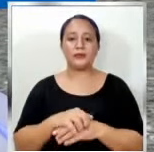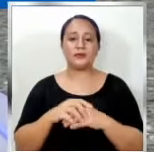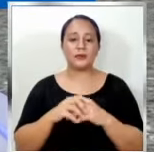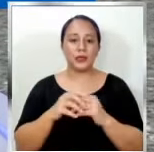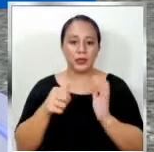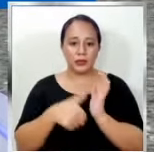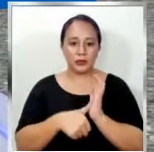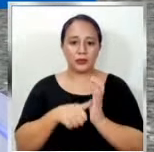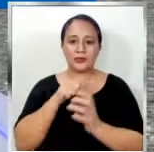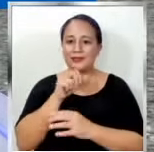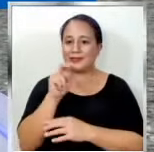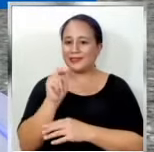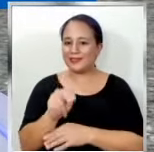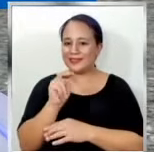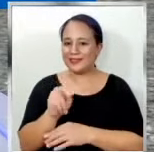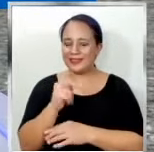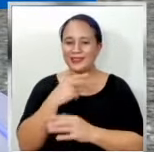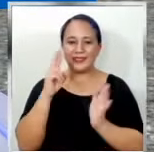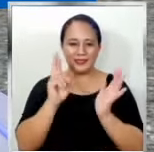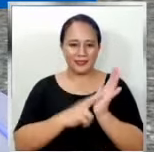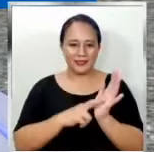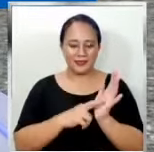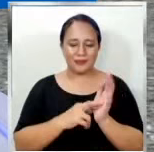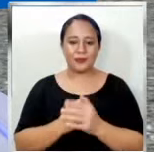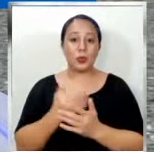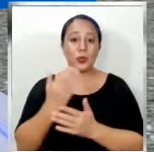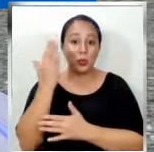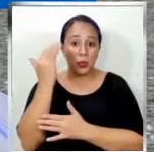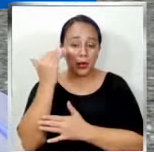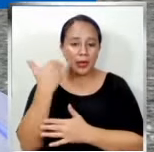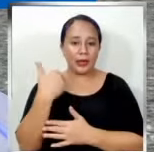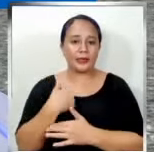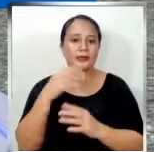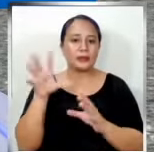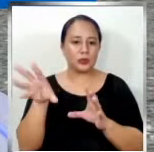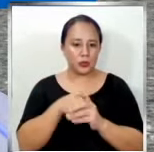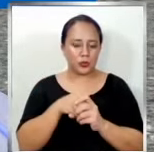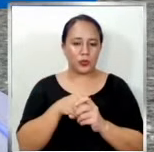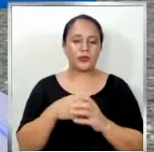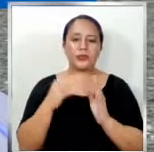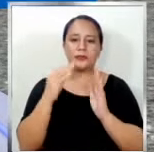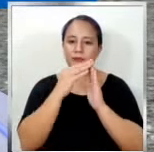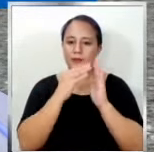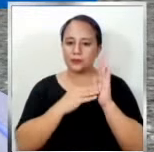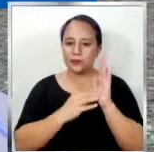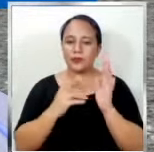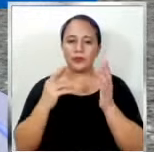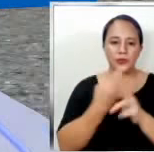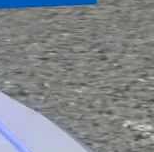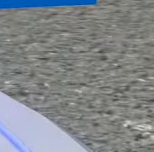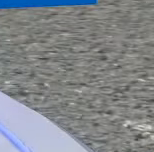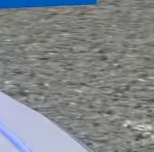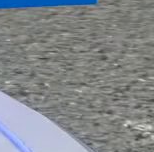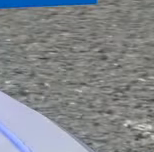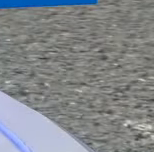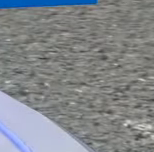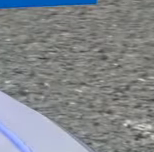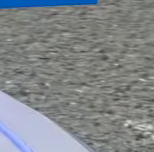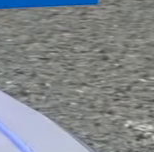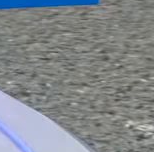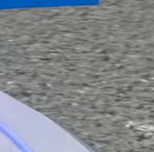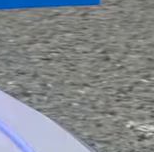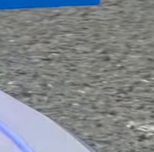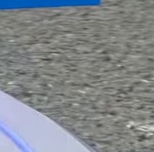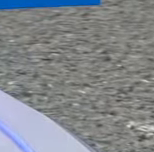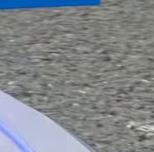na kailangang magparehistro uli dahil kasama na kayo sa listahan ng mga regular voter. Pero kailangan pa rin itong